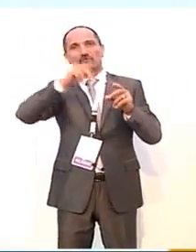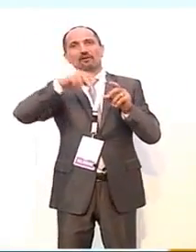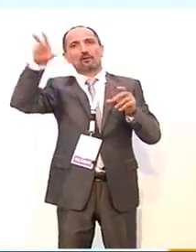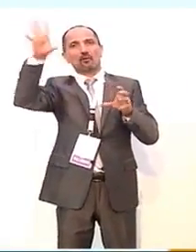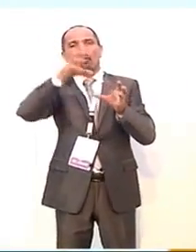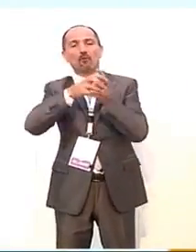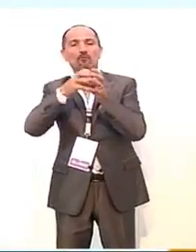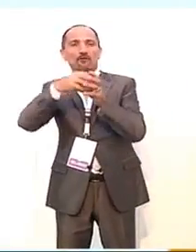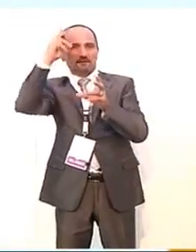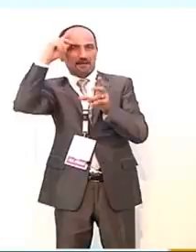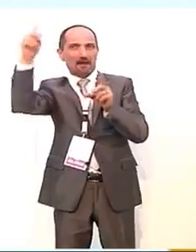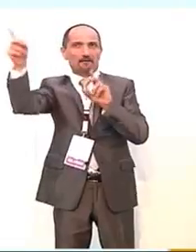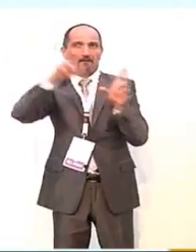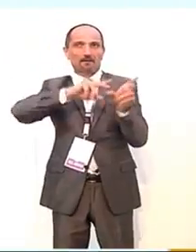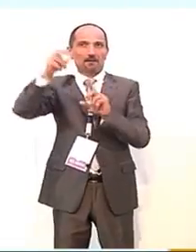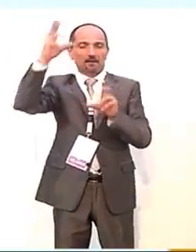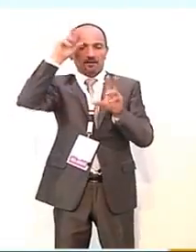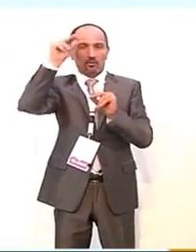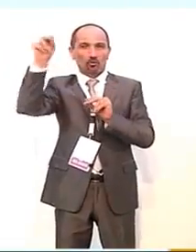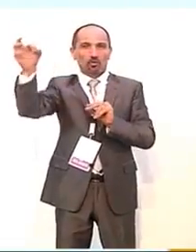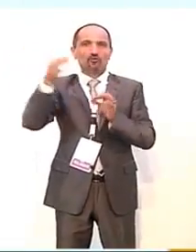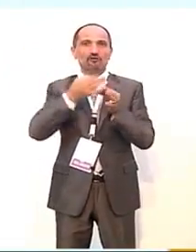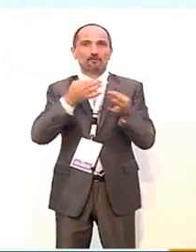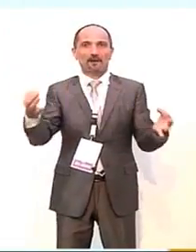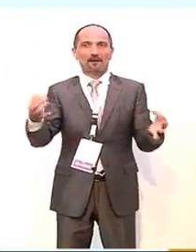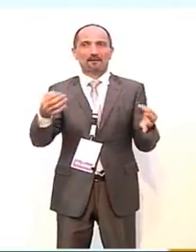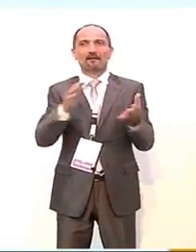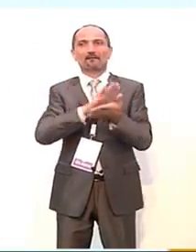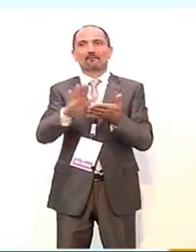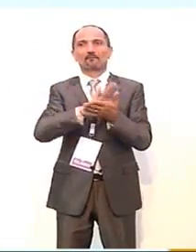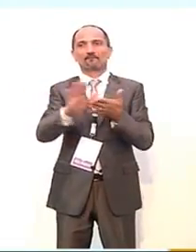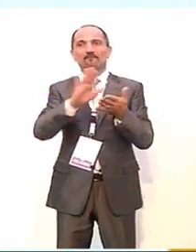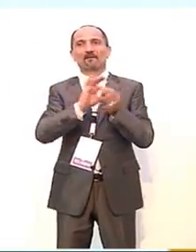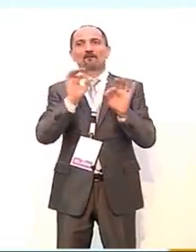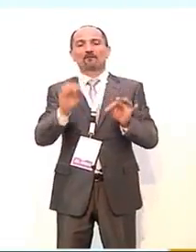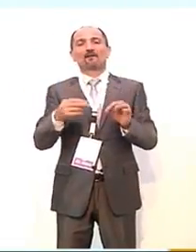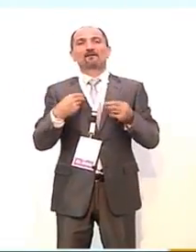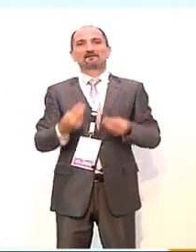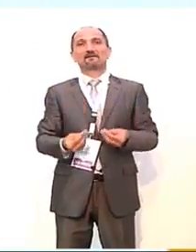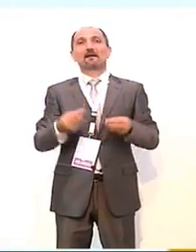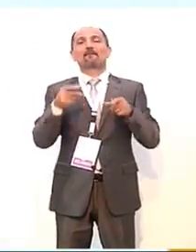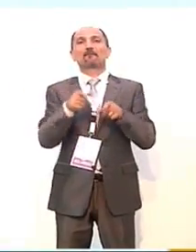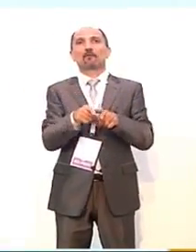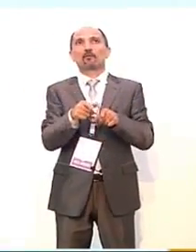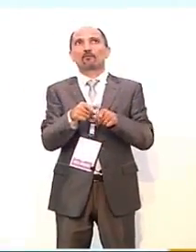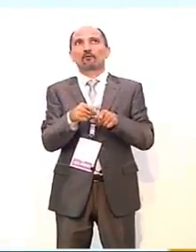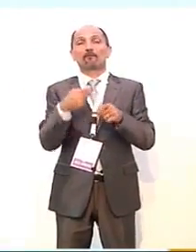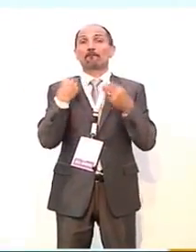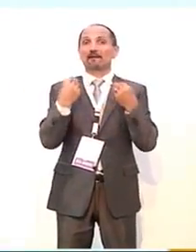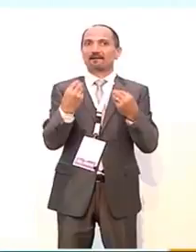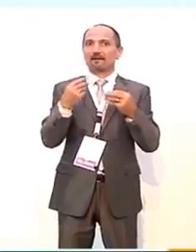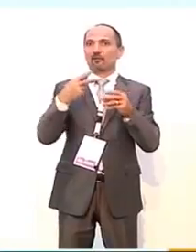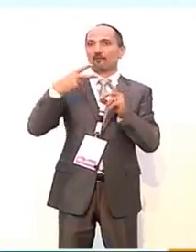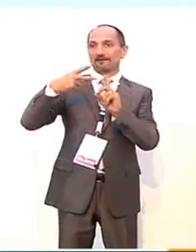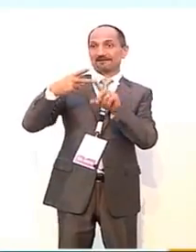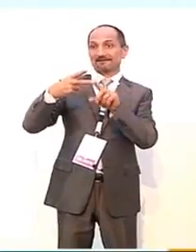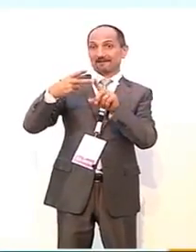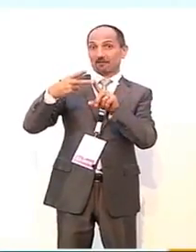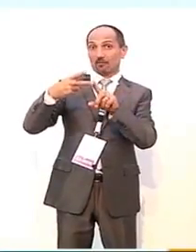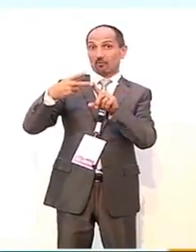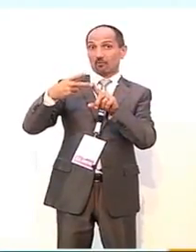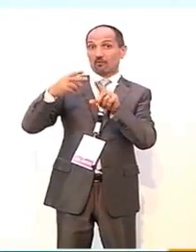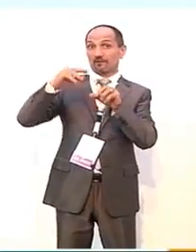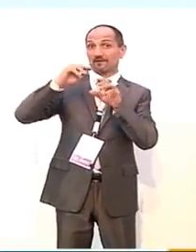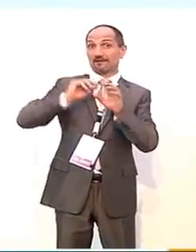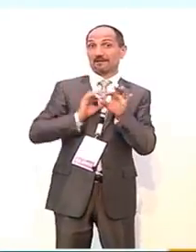propria comunità. Penso al discorso della gratuità, penso a una possibilità anche per i NEET, perché come seconda chance non solo